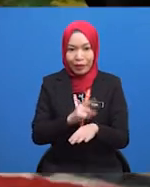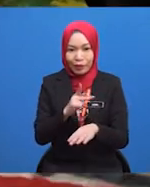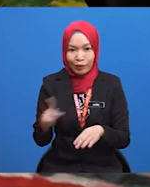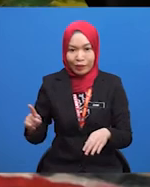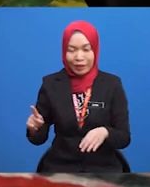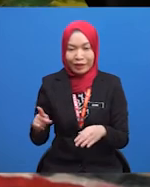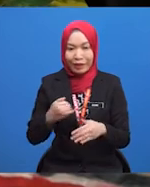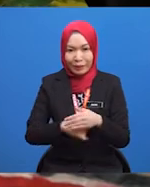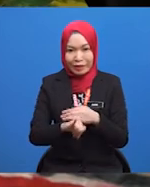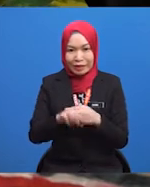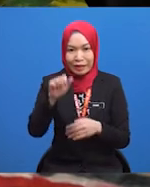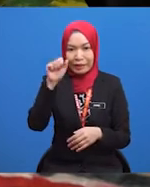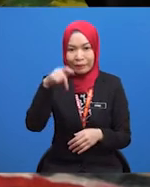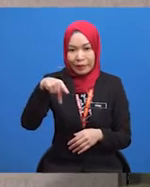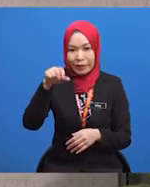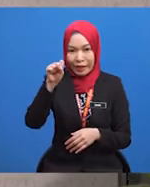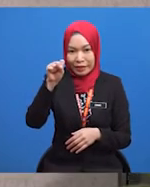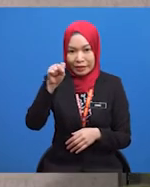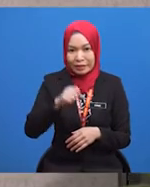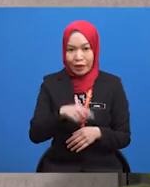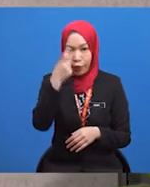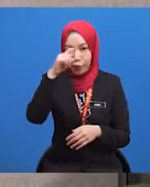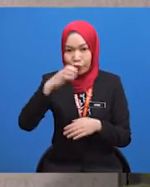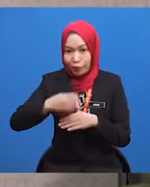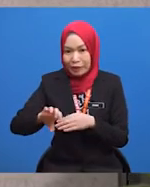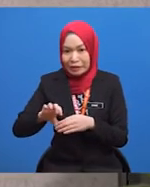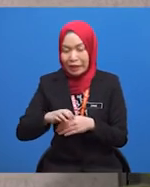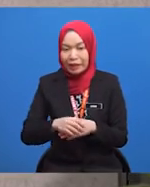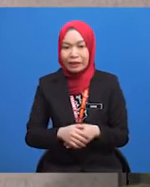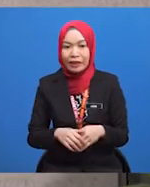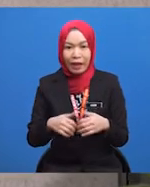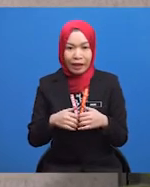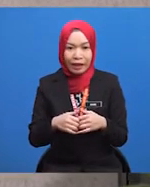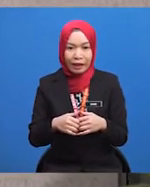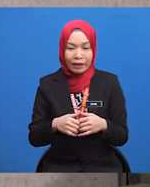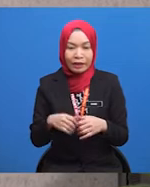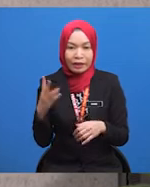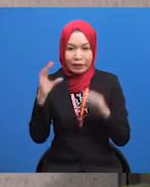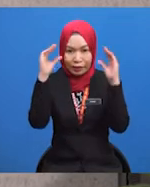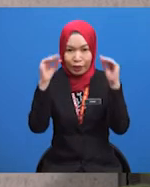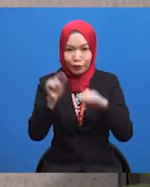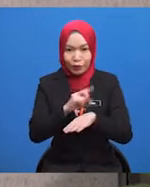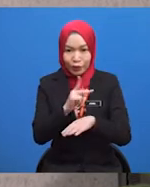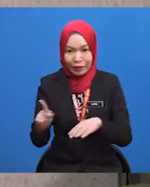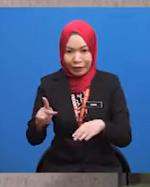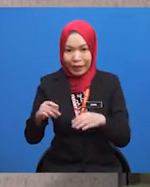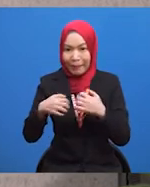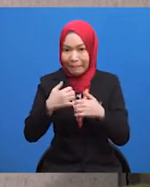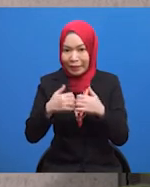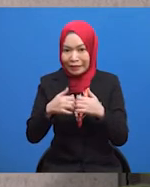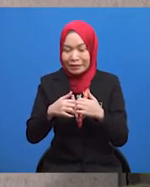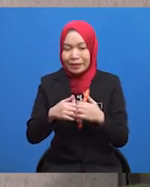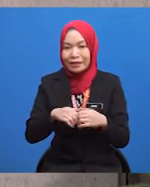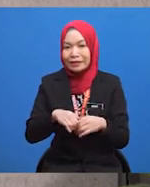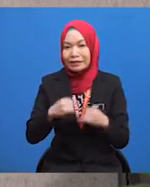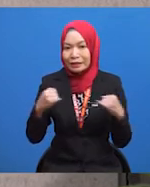Photoshop. Bagi pencetak pula, di sini cikgu hanya menggunakan pencetak jenis inkjet